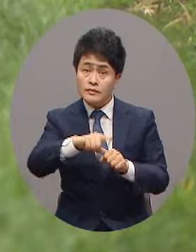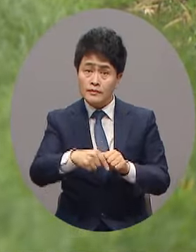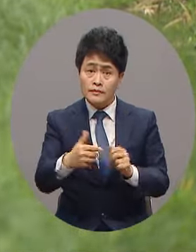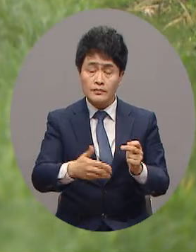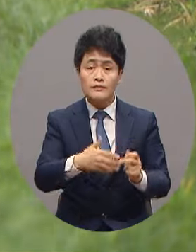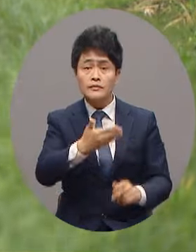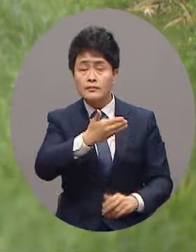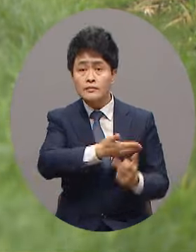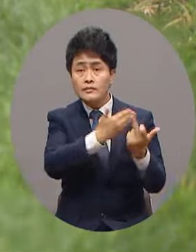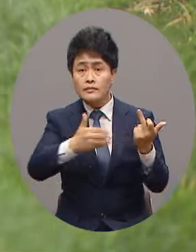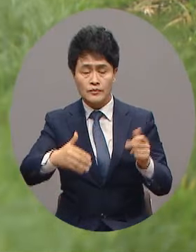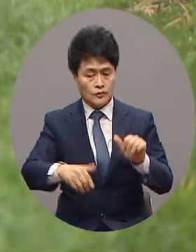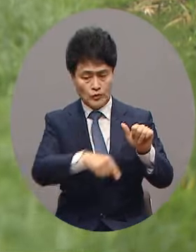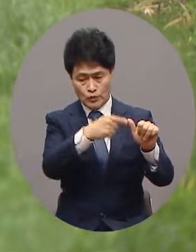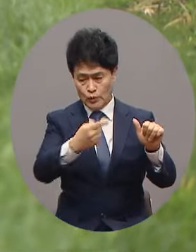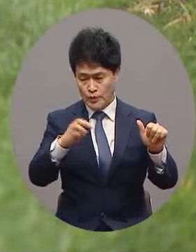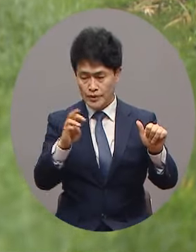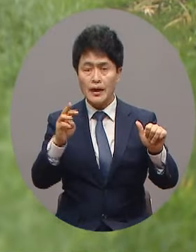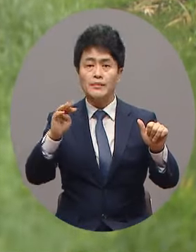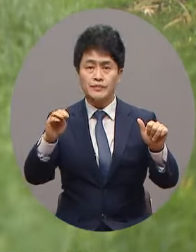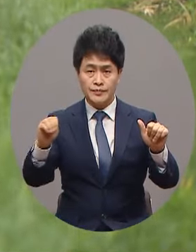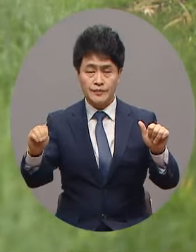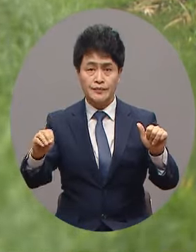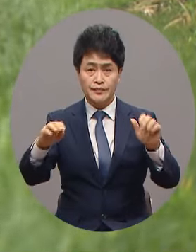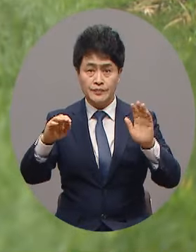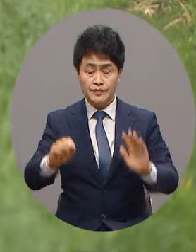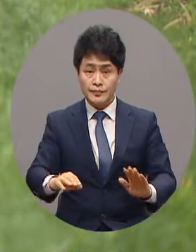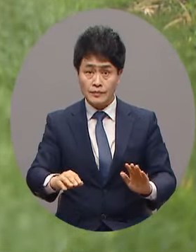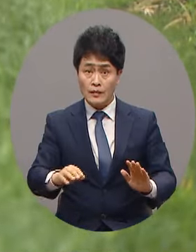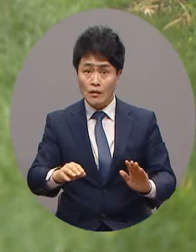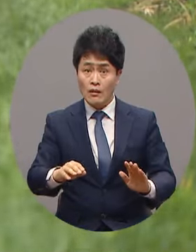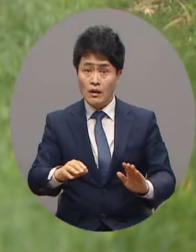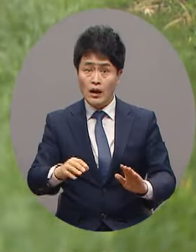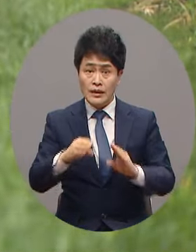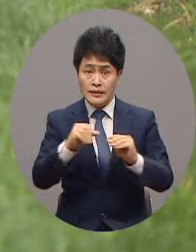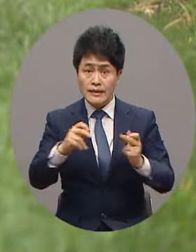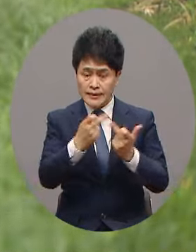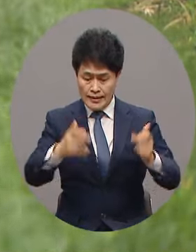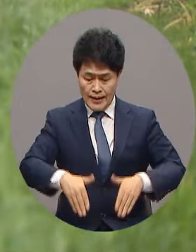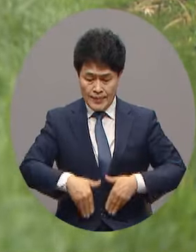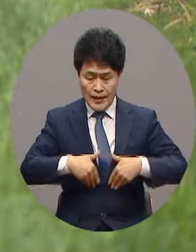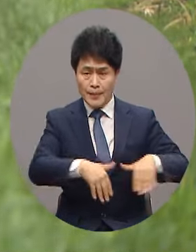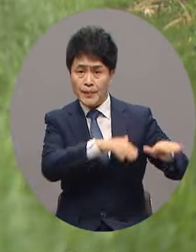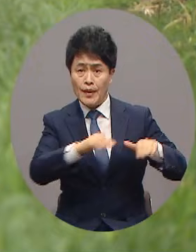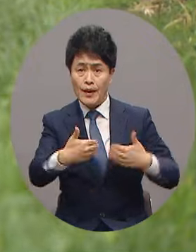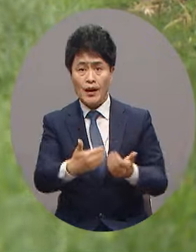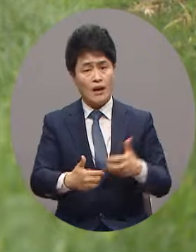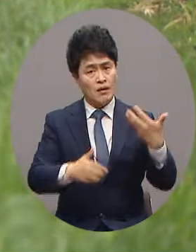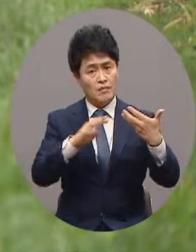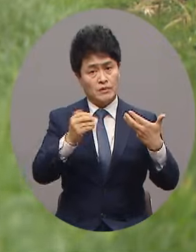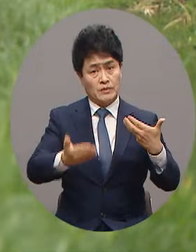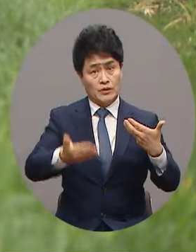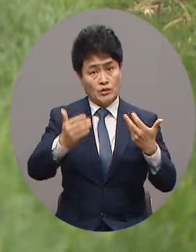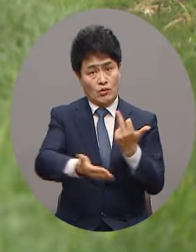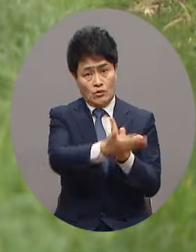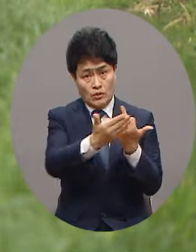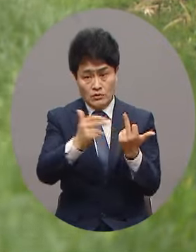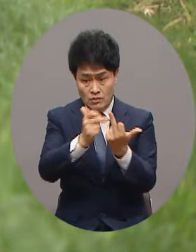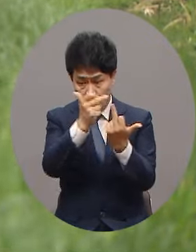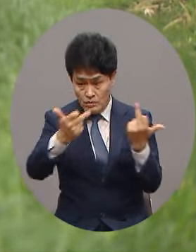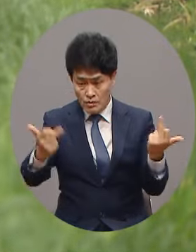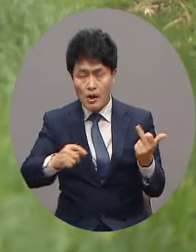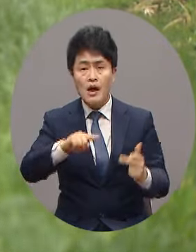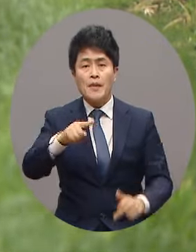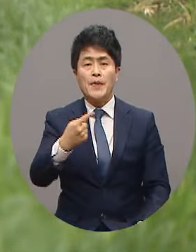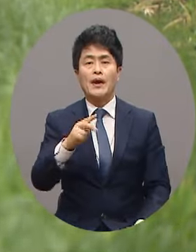강원도를 중심으로 5에서 30mm 가량입니다 반면 지리산과 남해 안에는 80mm 이상 제주 산지는